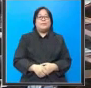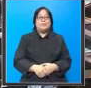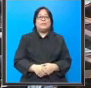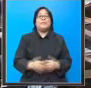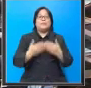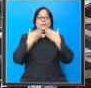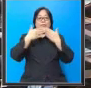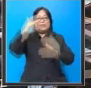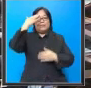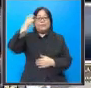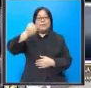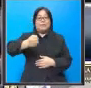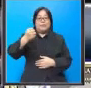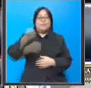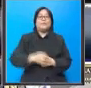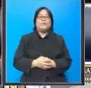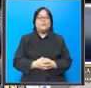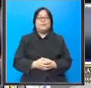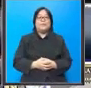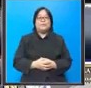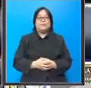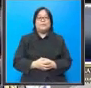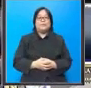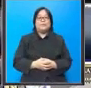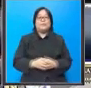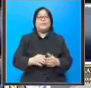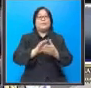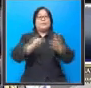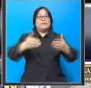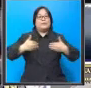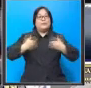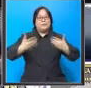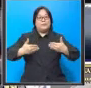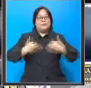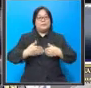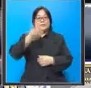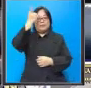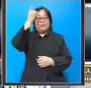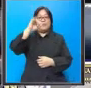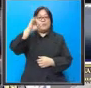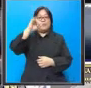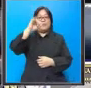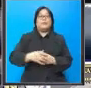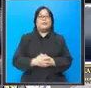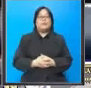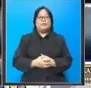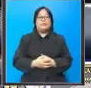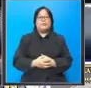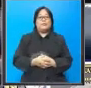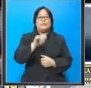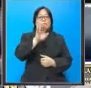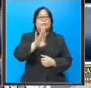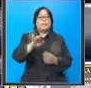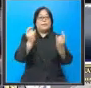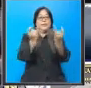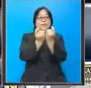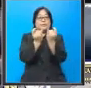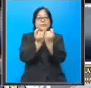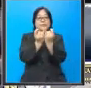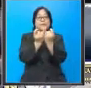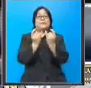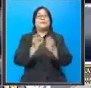Minerva terakhir salamualaikum warahmatullahi salah satu tertutup malah di two yang mau mata